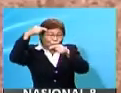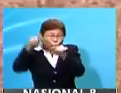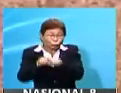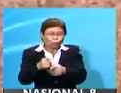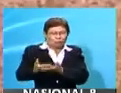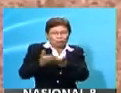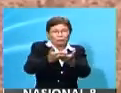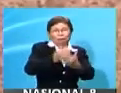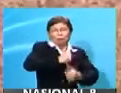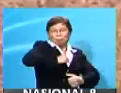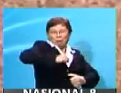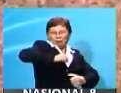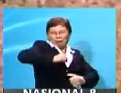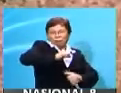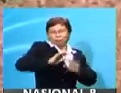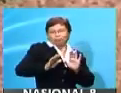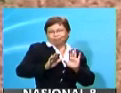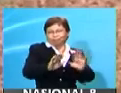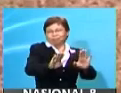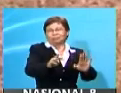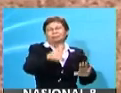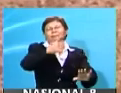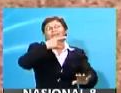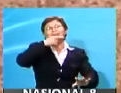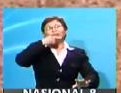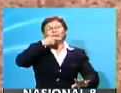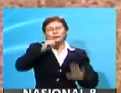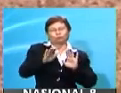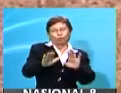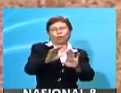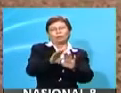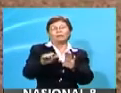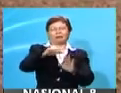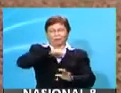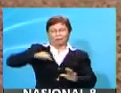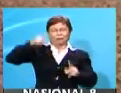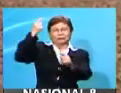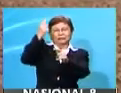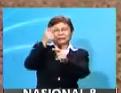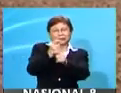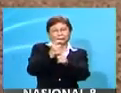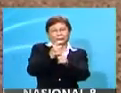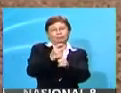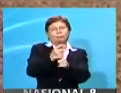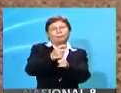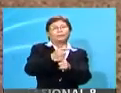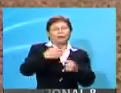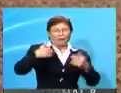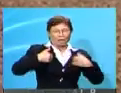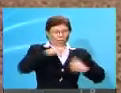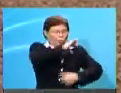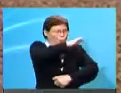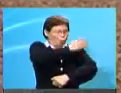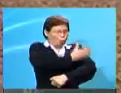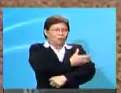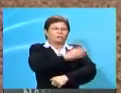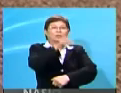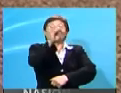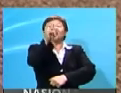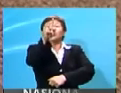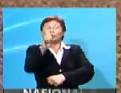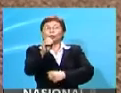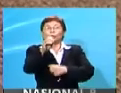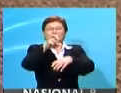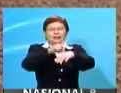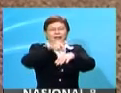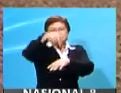itu mendapat tentangan dan ditolak oleh Rusia yang juga merupakan anggota tetap yang mempunyai kuasa veto Di Majlis keselamatan